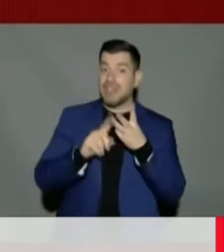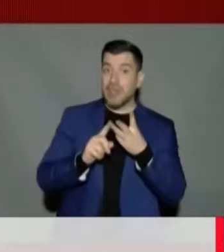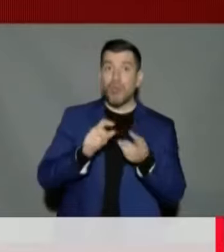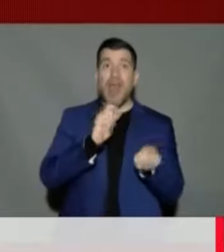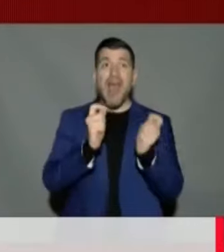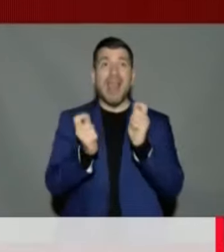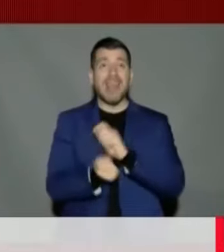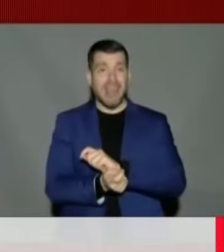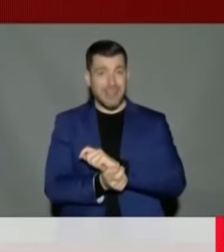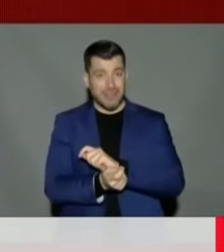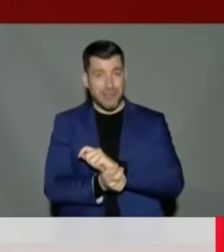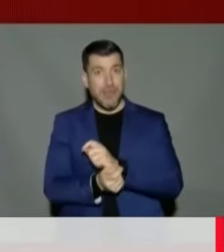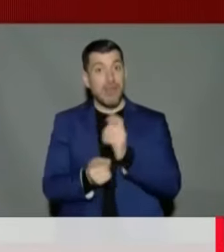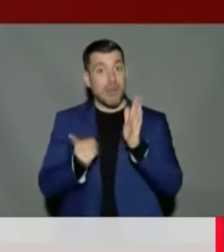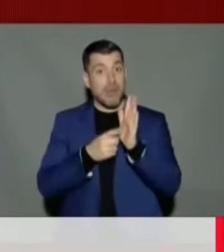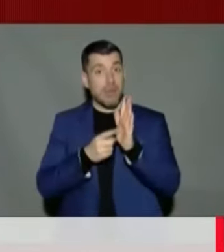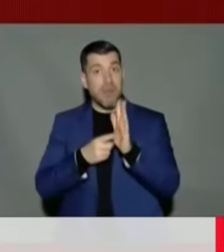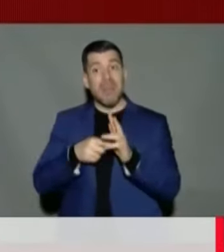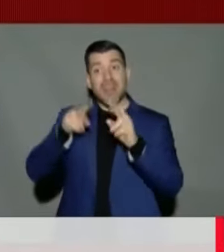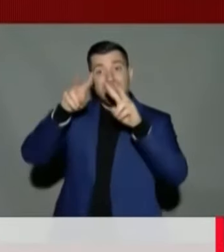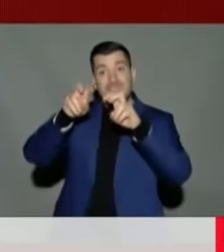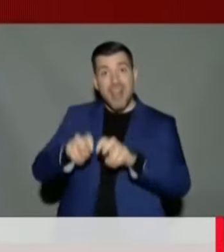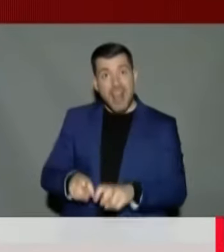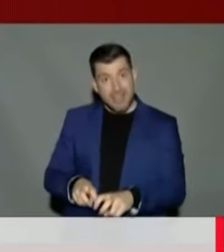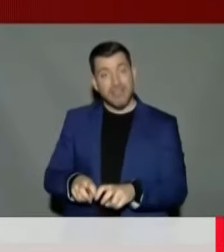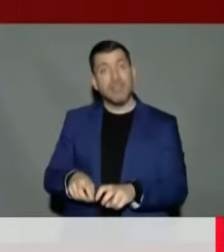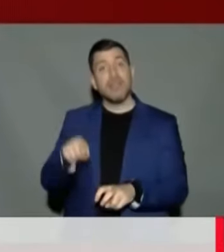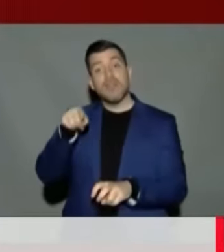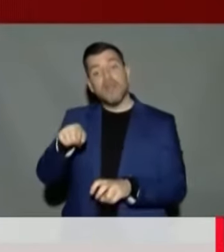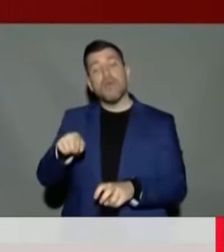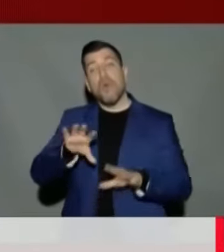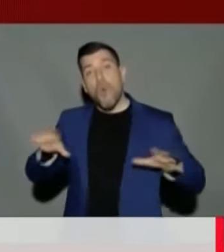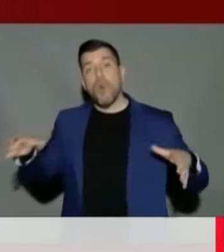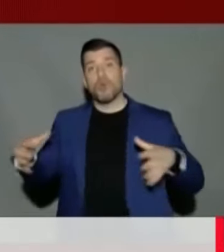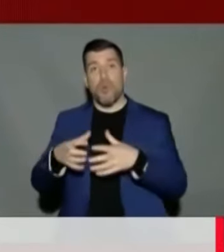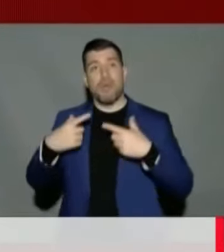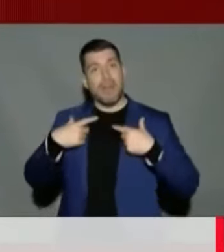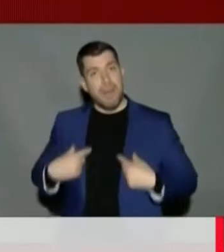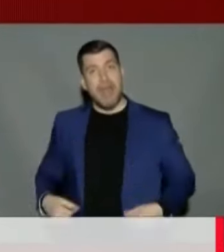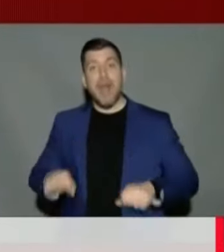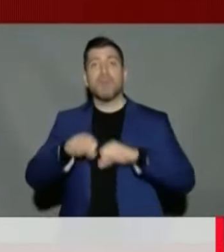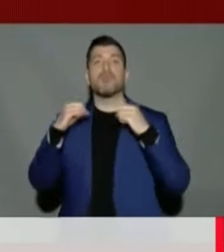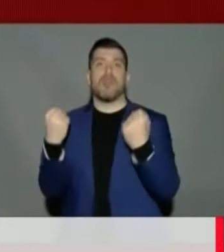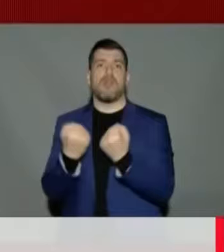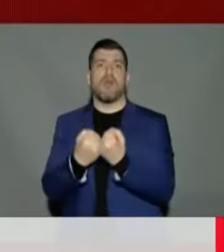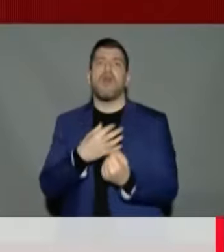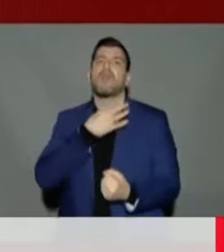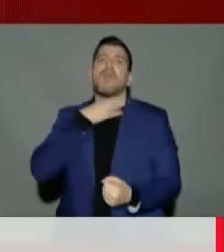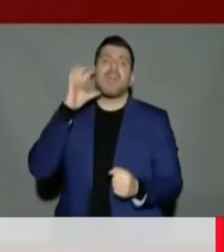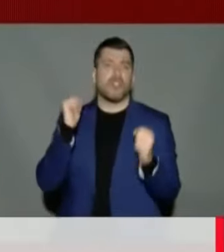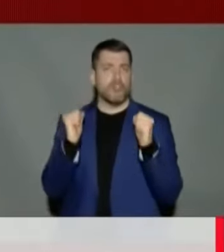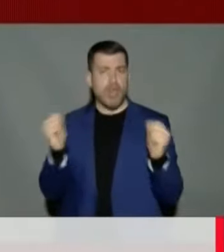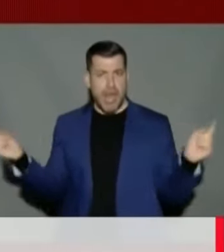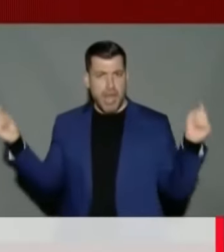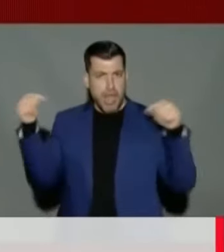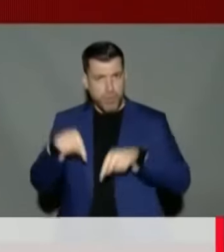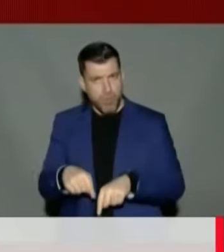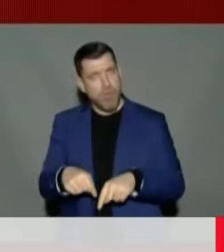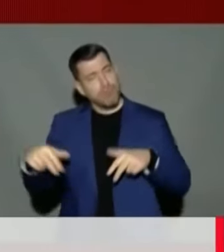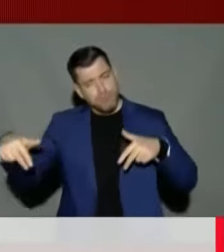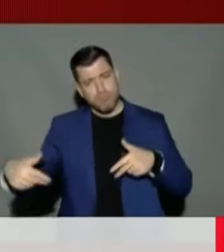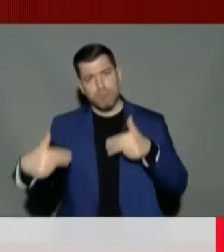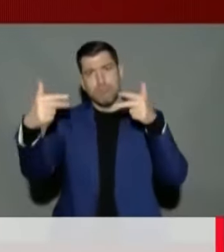αυτές να μπουν στην κρίση του κόμματος του διαρκού συνεδρίου, το οποίο δεν χρειάζεται να γίνει διαζώσεις. Τέταρτον όμως,